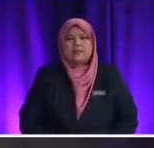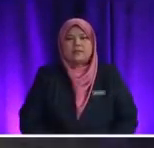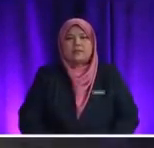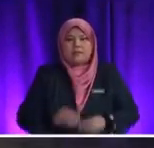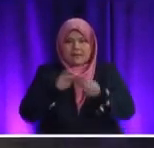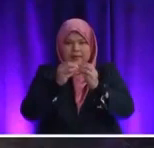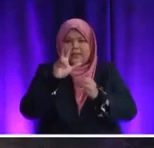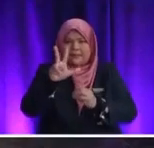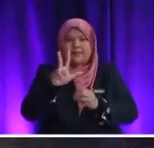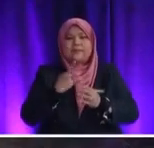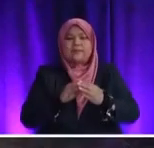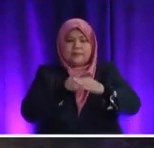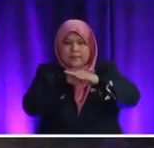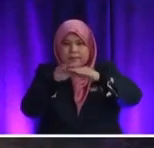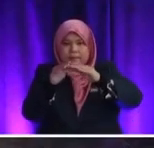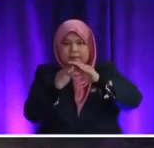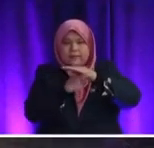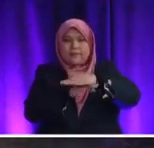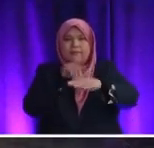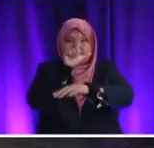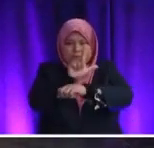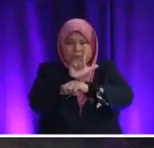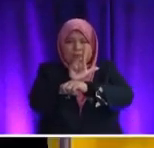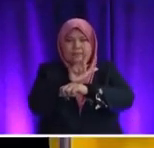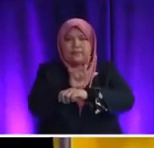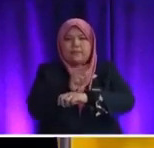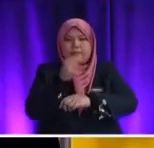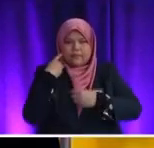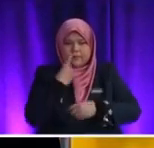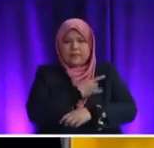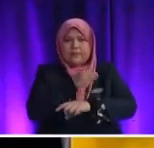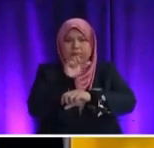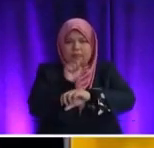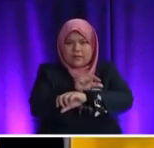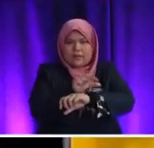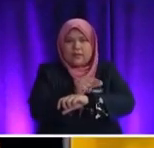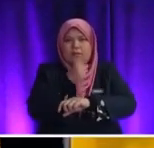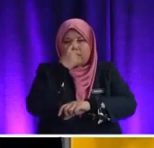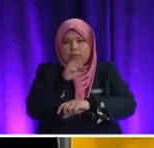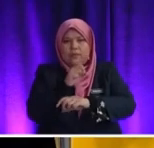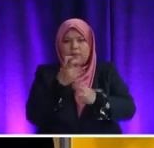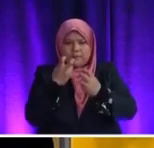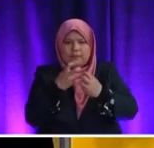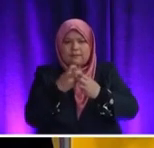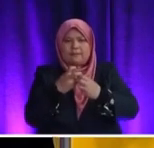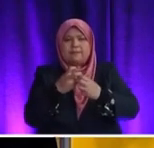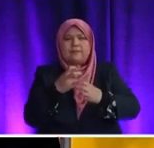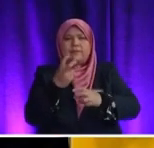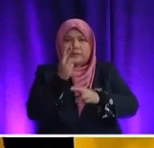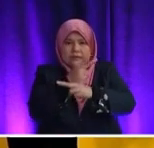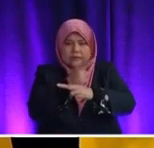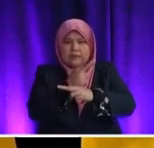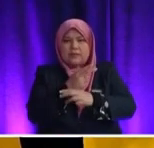yang ketiga adalah penyaduran penyadur logam kita enak gunakan proses elektrolisis di untuk kita menghasilkan